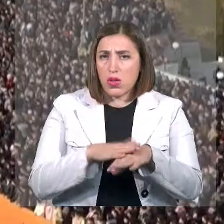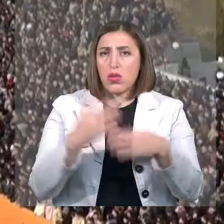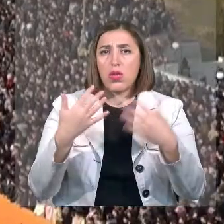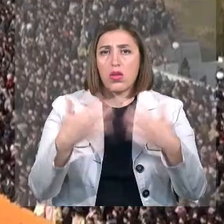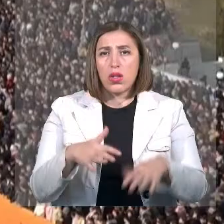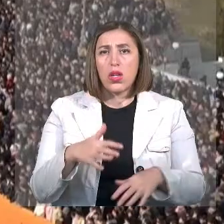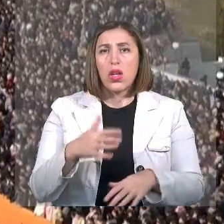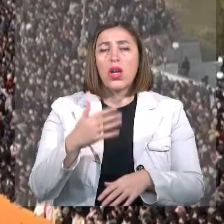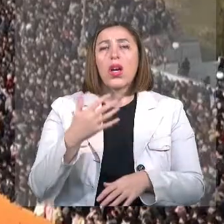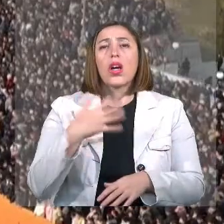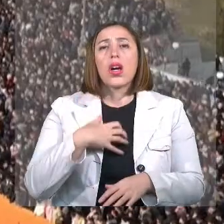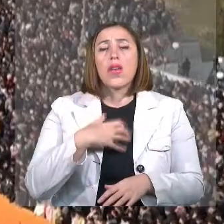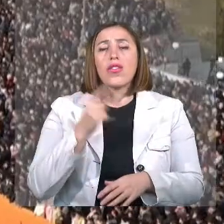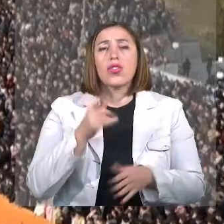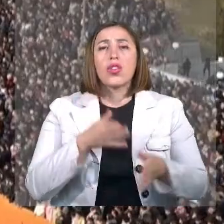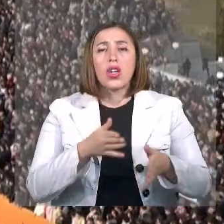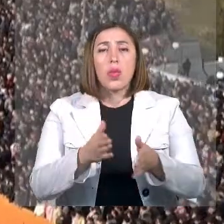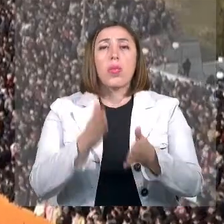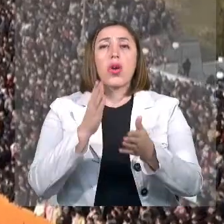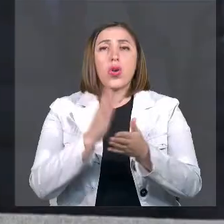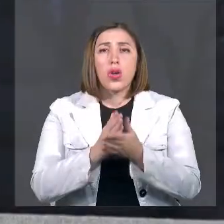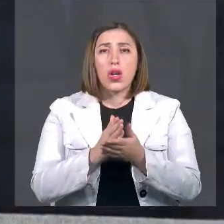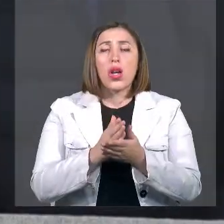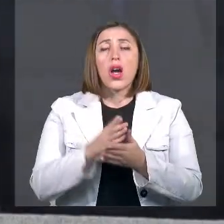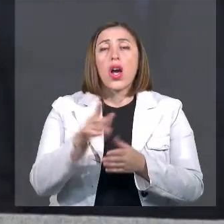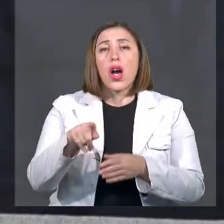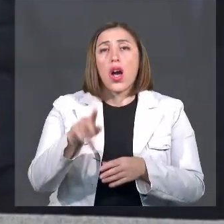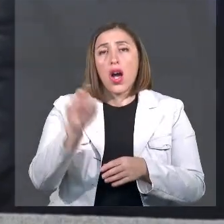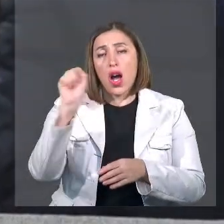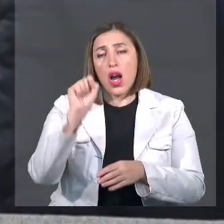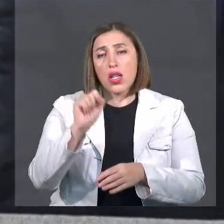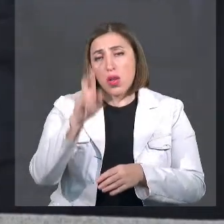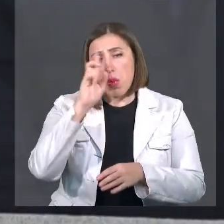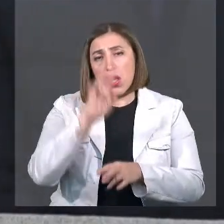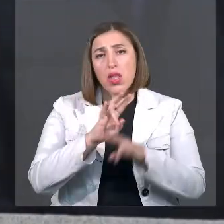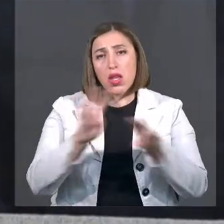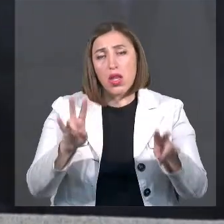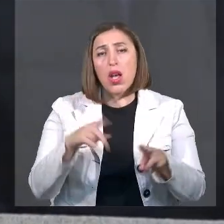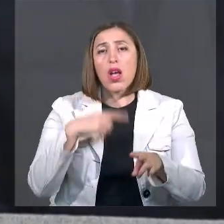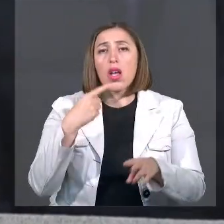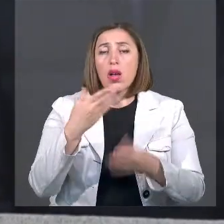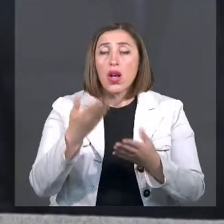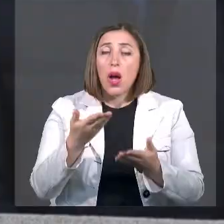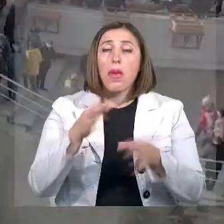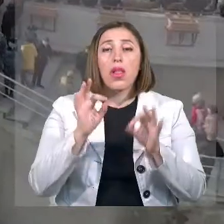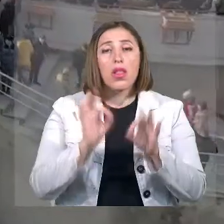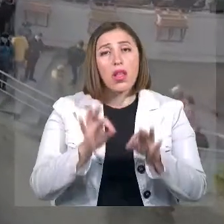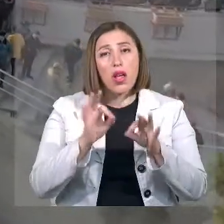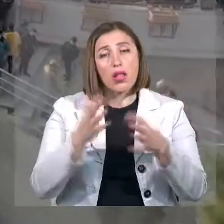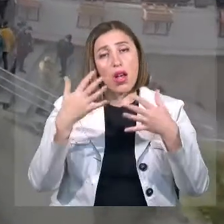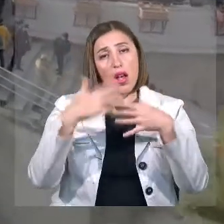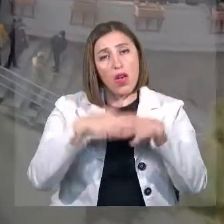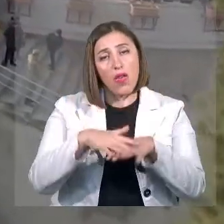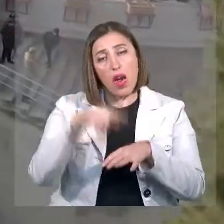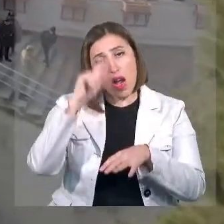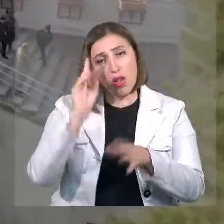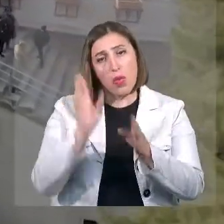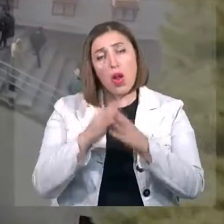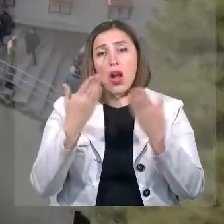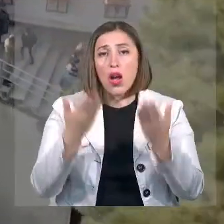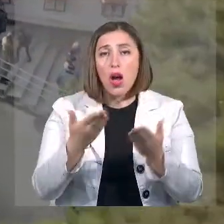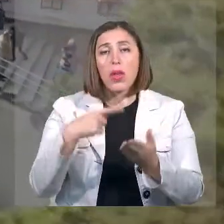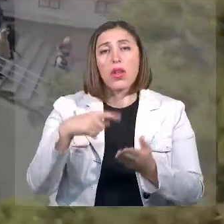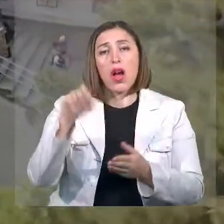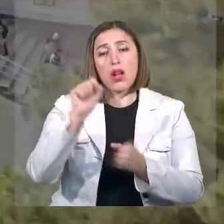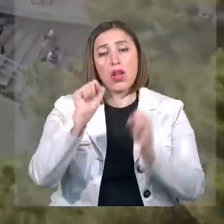Երեք ճանապարհ ունենք հավաքվածներին դիմել Արցախի պետնախարարը, կամ դանդաղ ինտեգրվում ենք Ադրբեջանին, կամ դուրս ենք գալիս